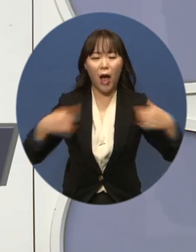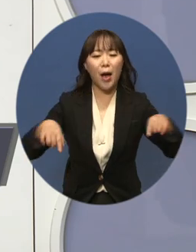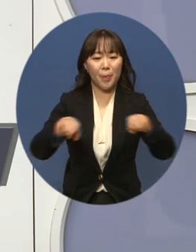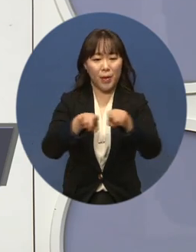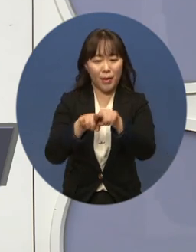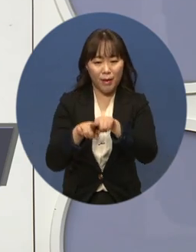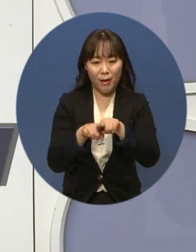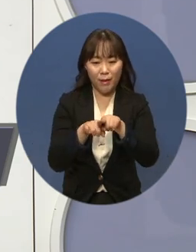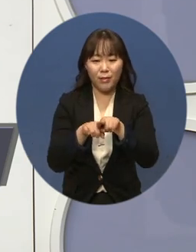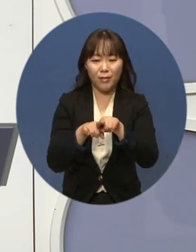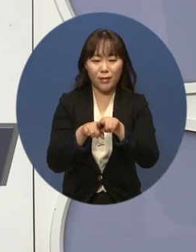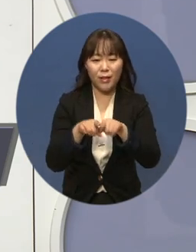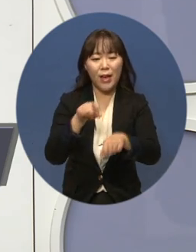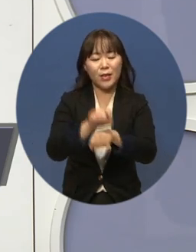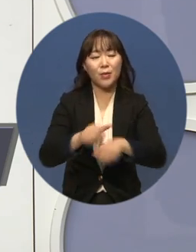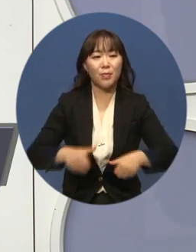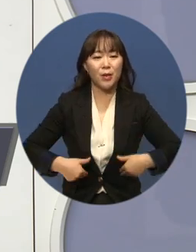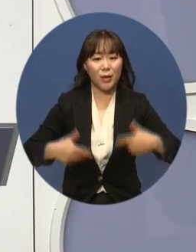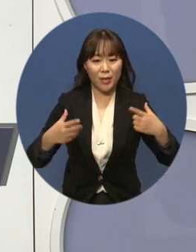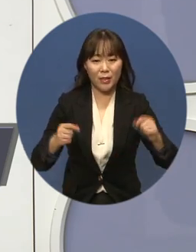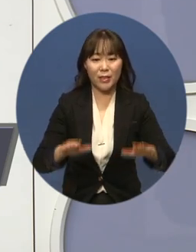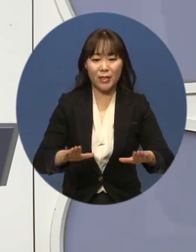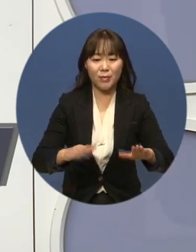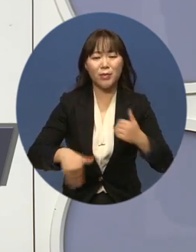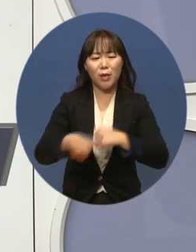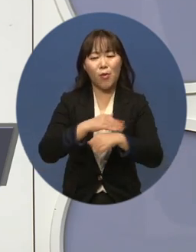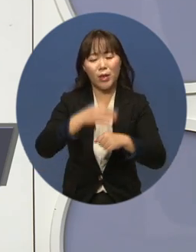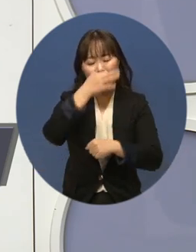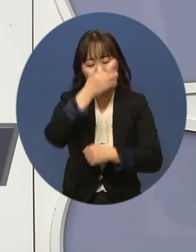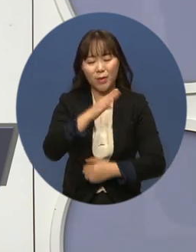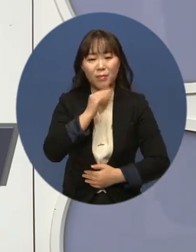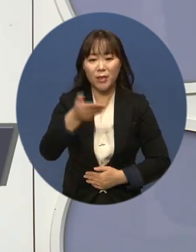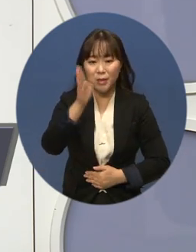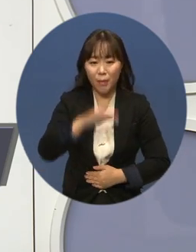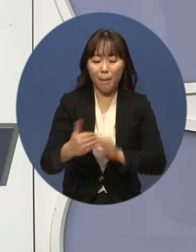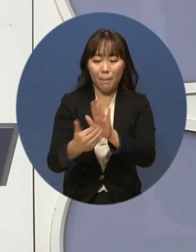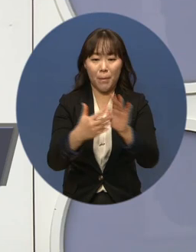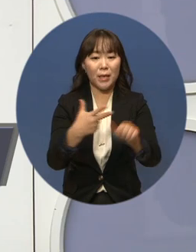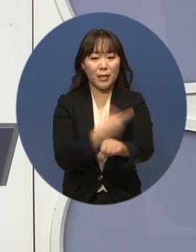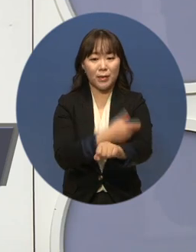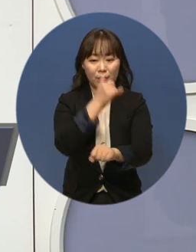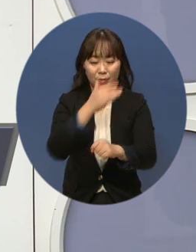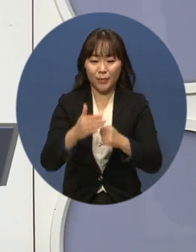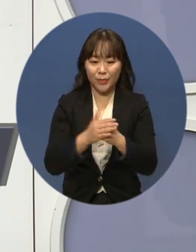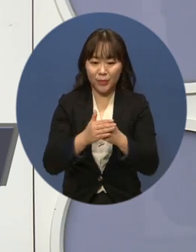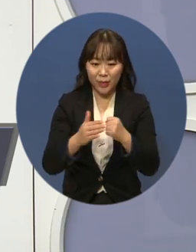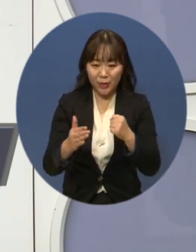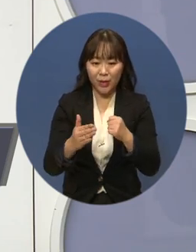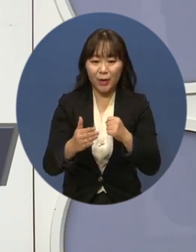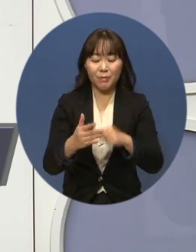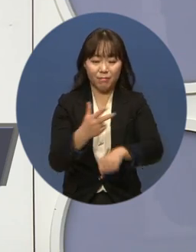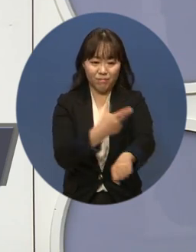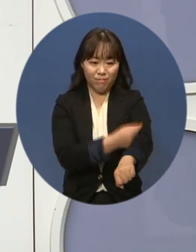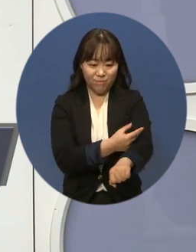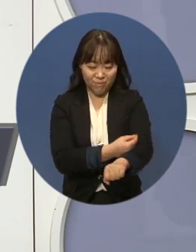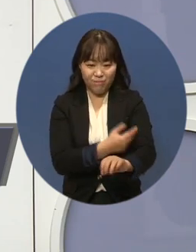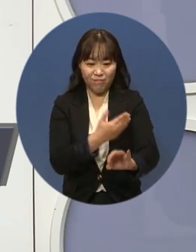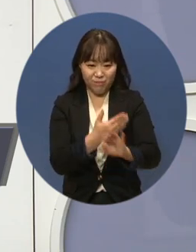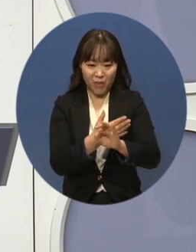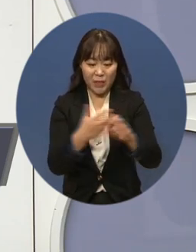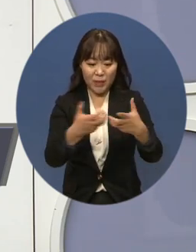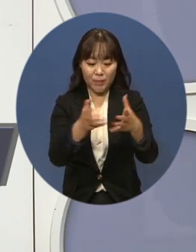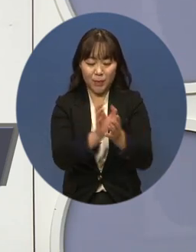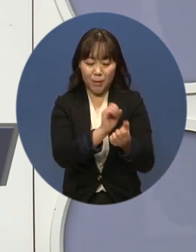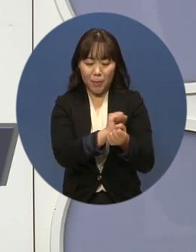좀 해야 되지 않을까. 많이 힘들지만 그래도 이제 또 백신이 나와서 또 백신 접종을 하게 되면 집단